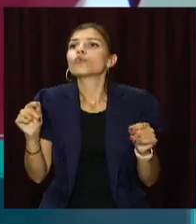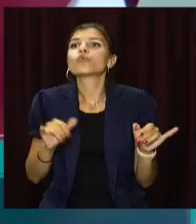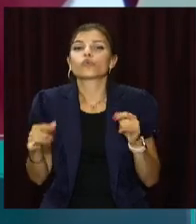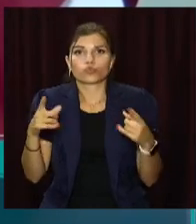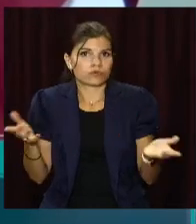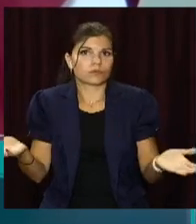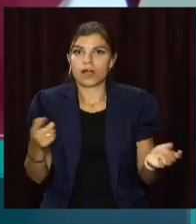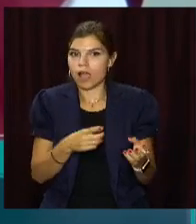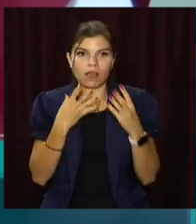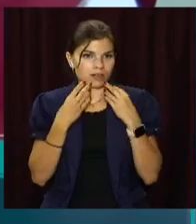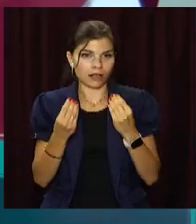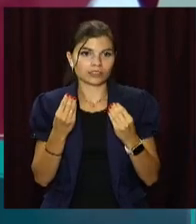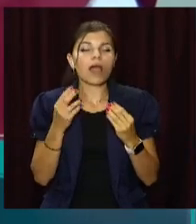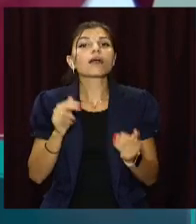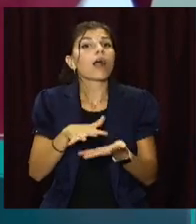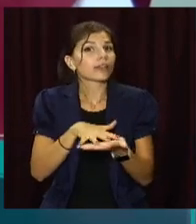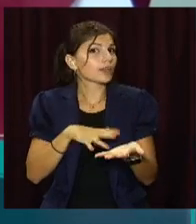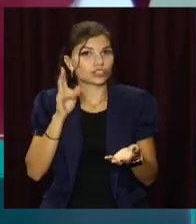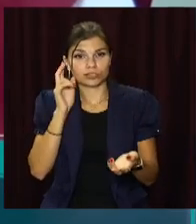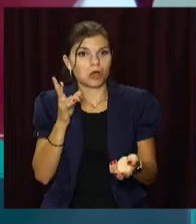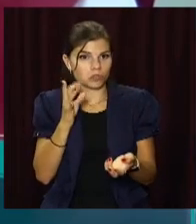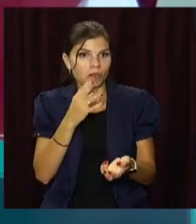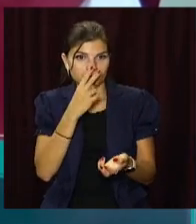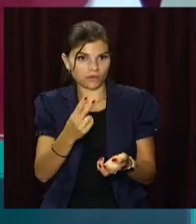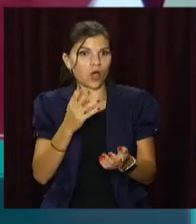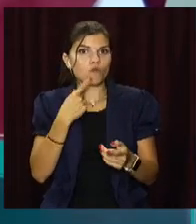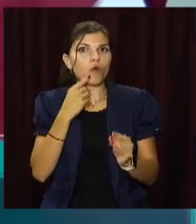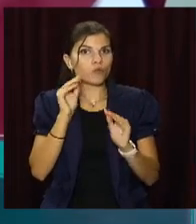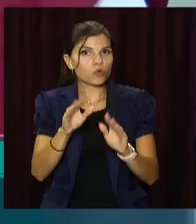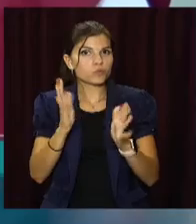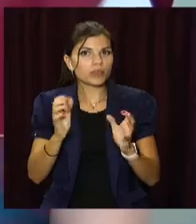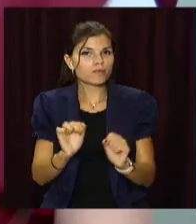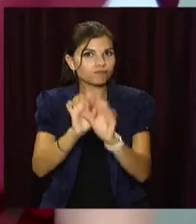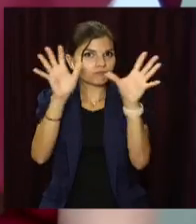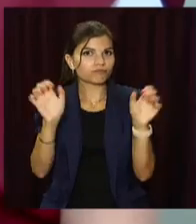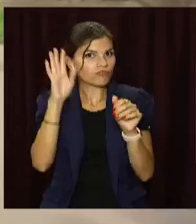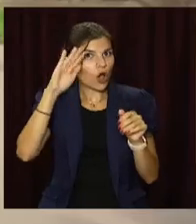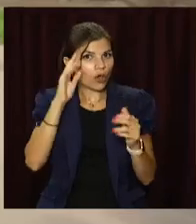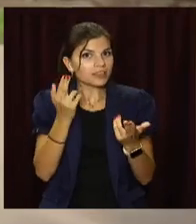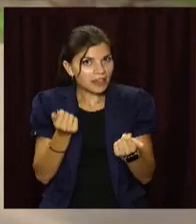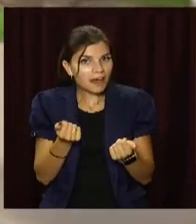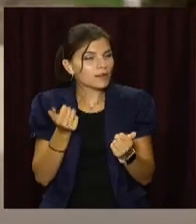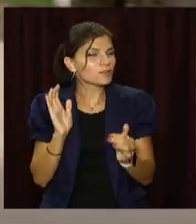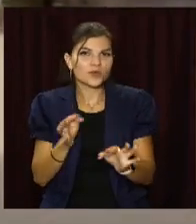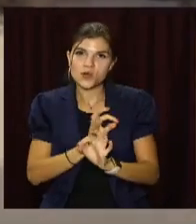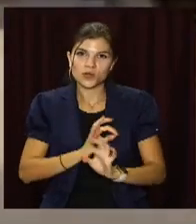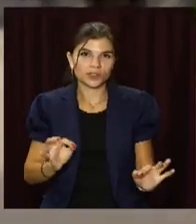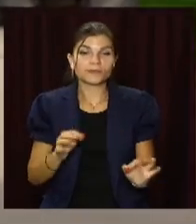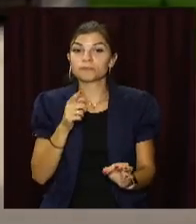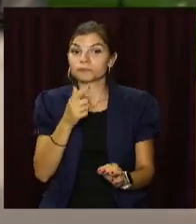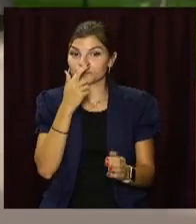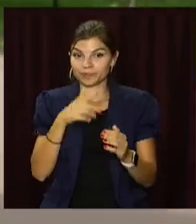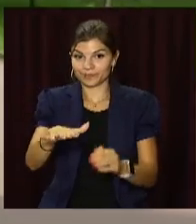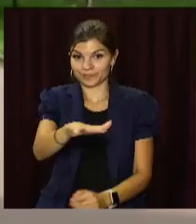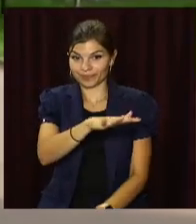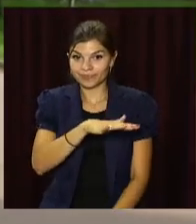красота, звісно. Як воно буде далі, ну взагалі дух фонтан, говорять, буде, так? Буде отлично. Крок за кроком територію поблизу